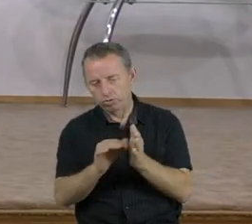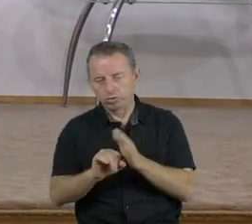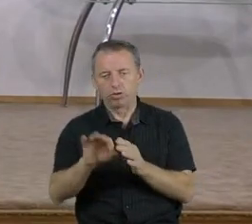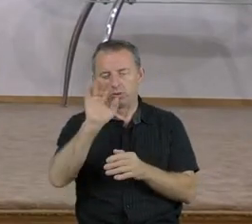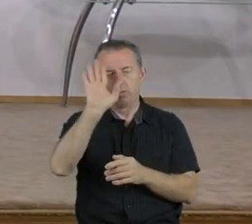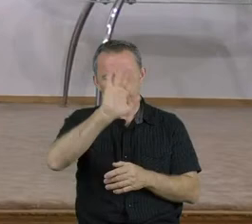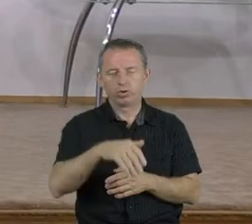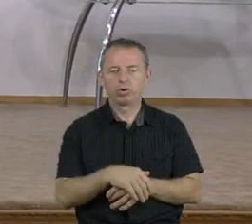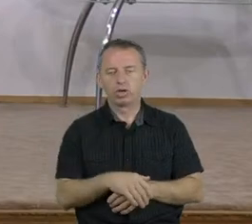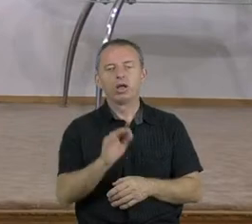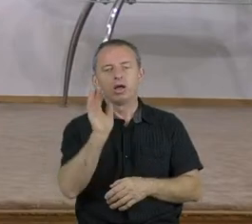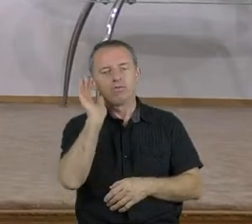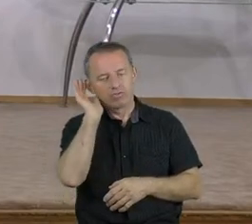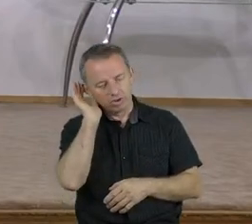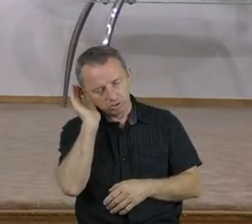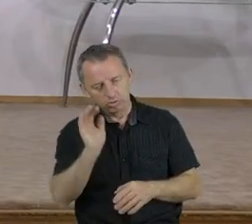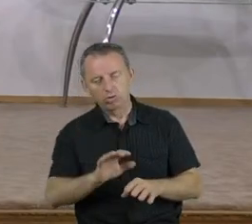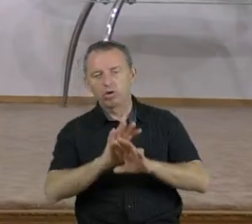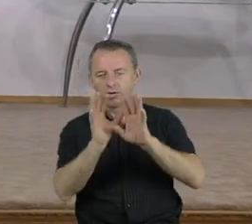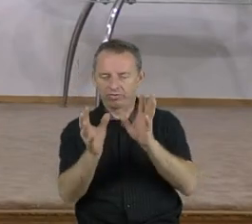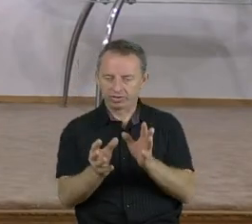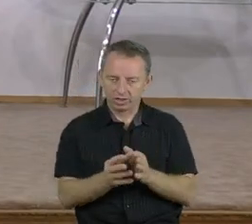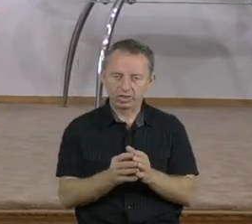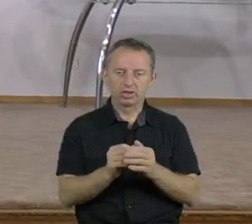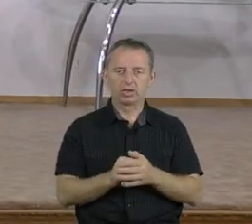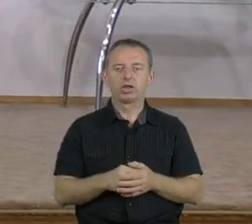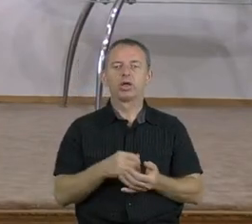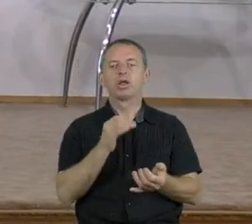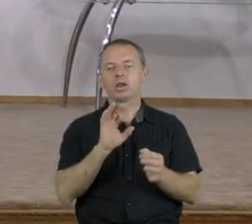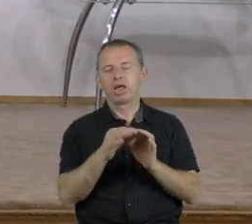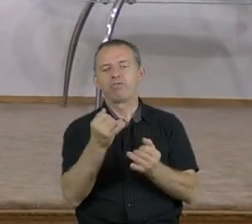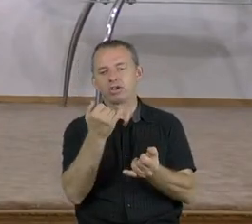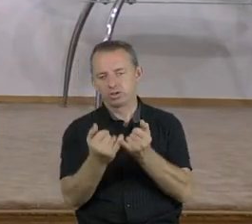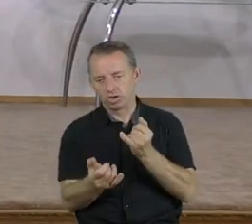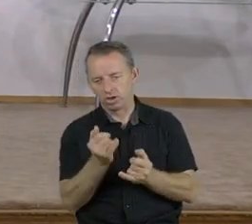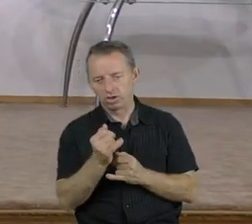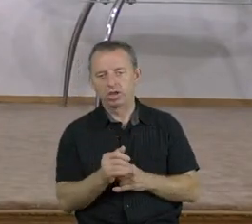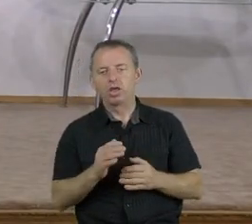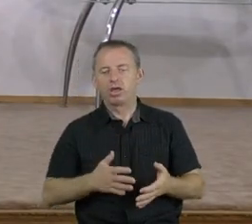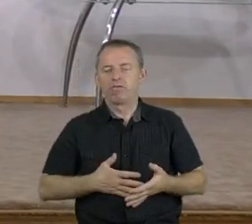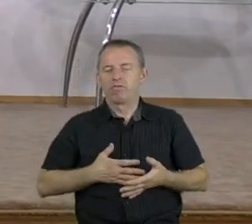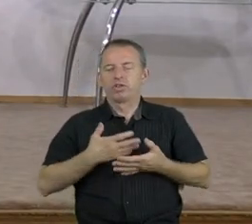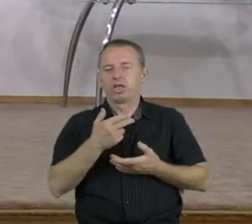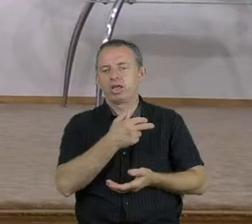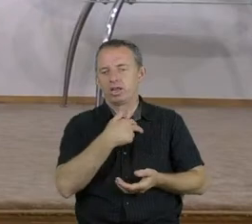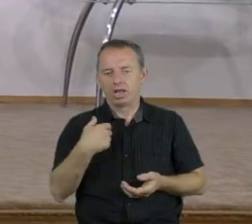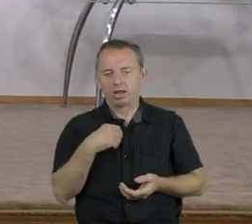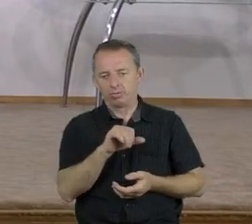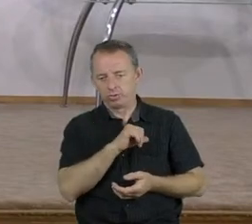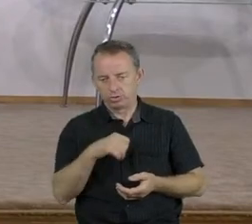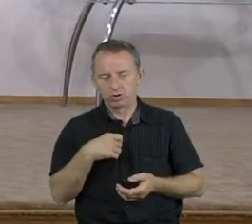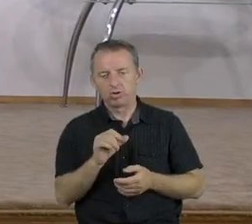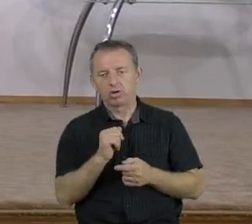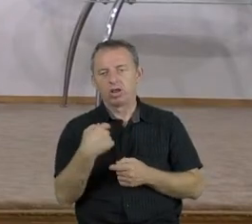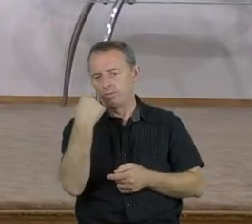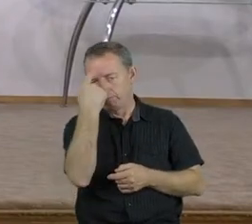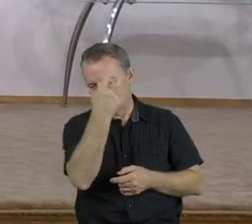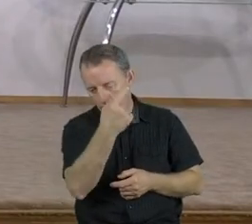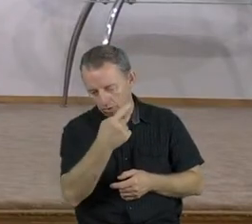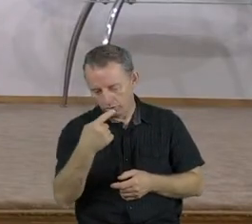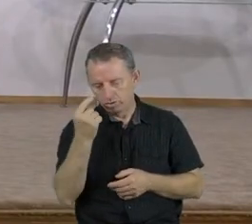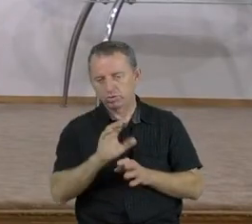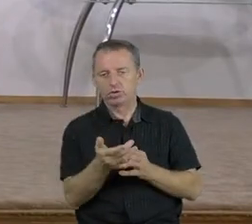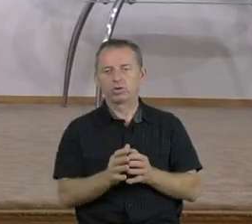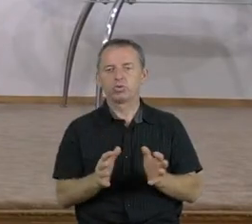Bóg wysłuchuje wszystko. I nawet jeśli wydaje nam się, że pogoda studzi nasz